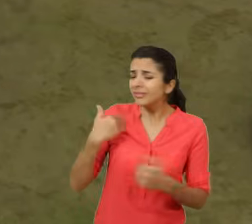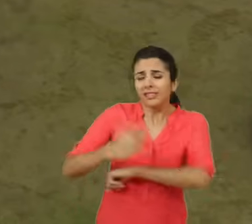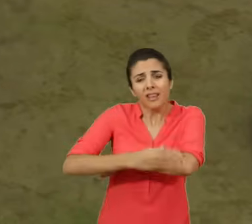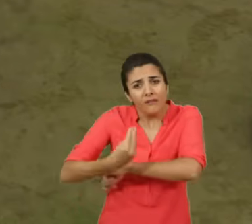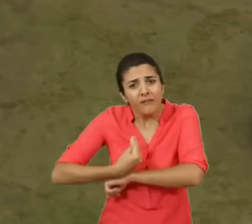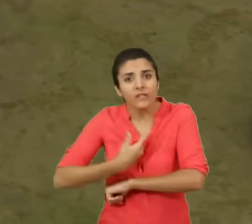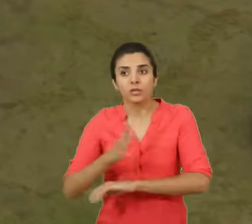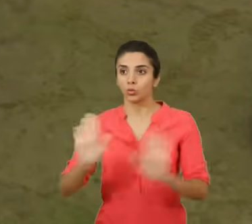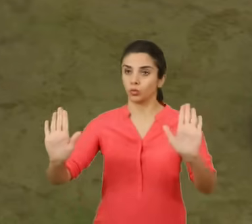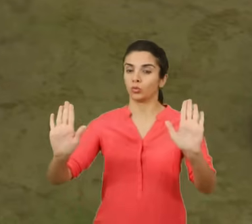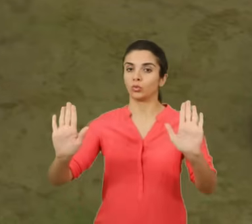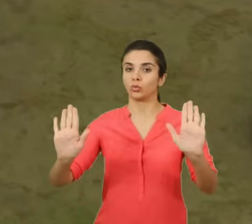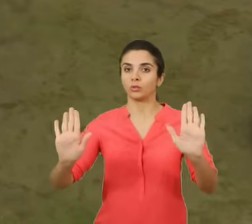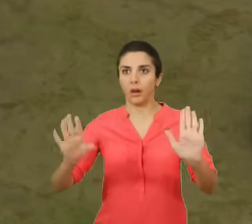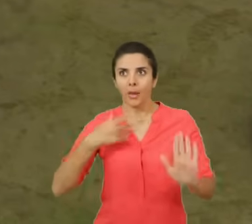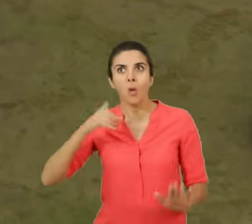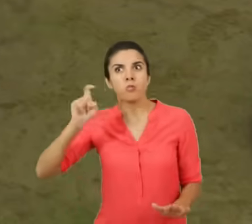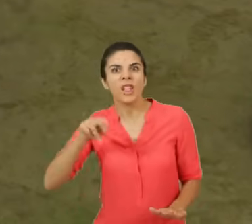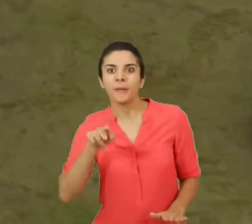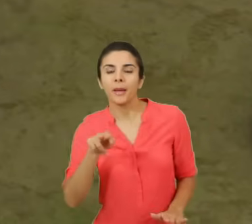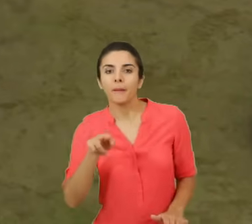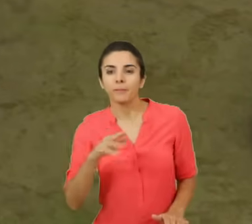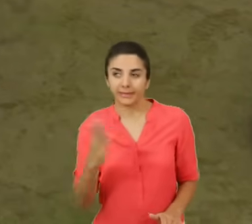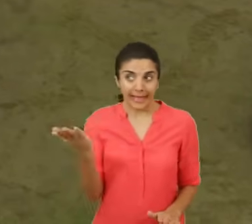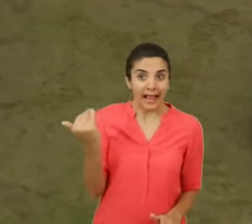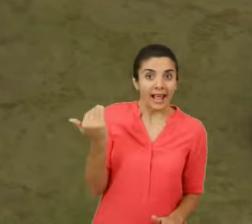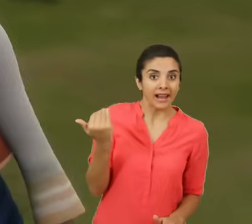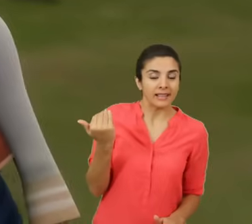olun. Durun. Buldum galiba. Gel buraya.